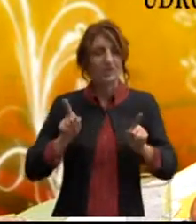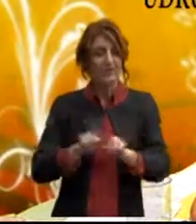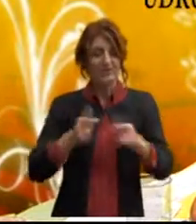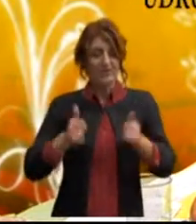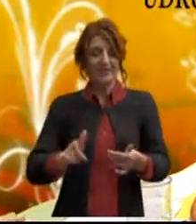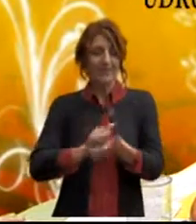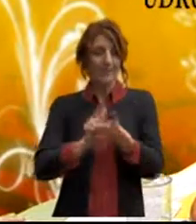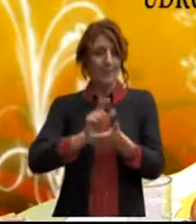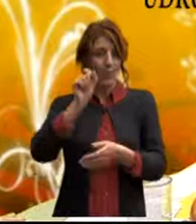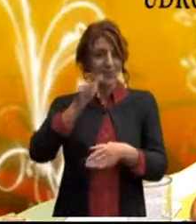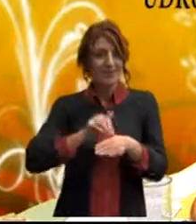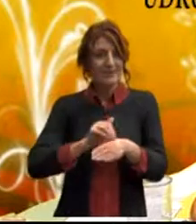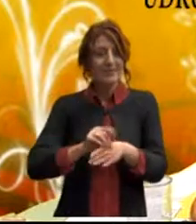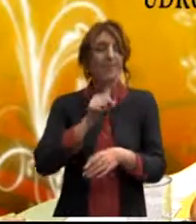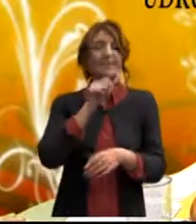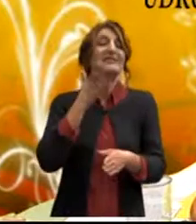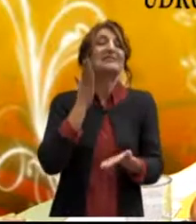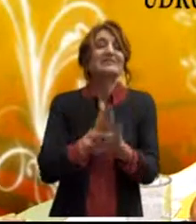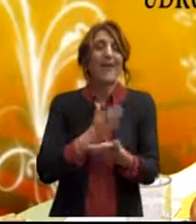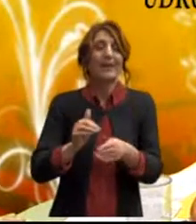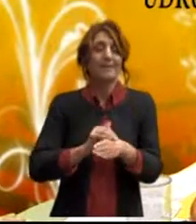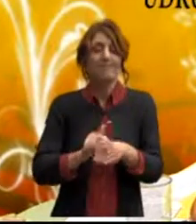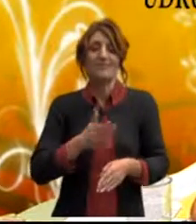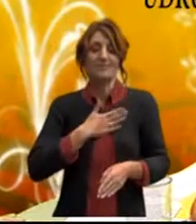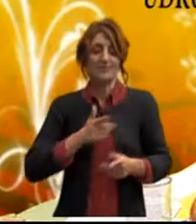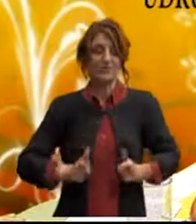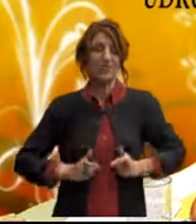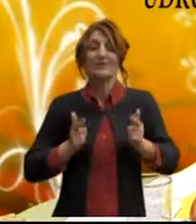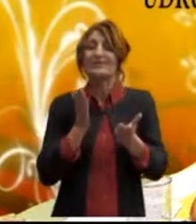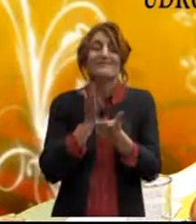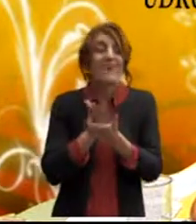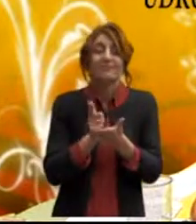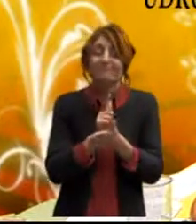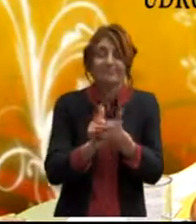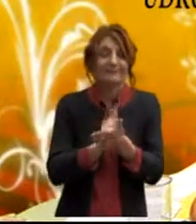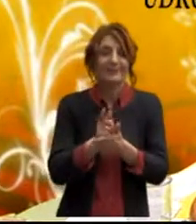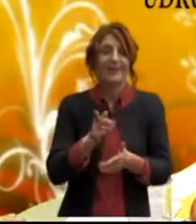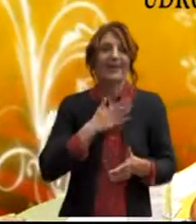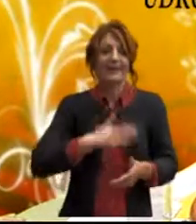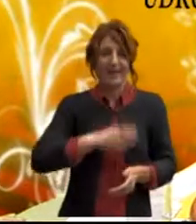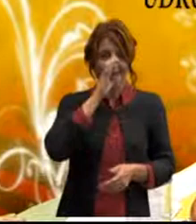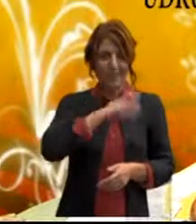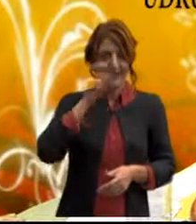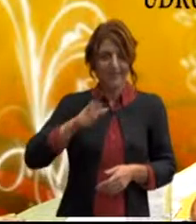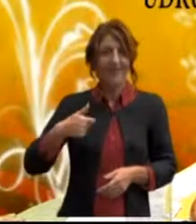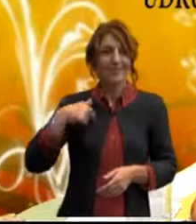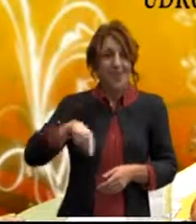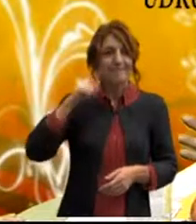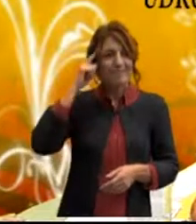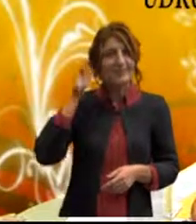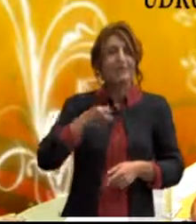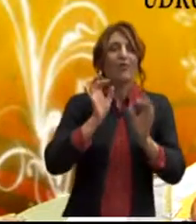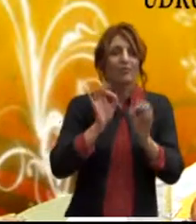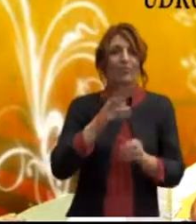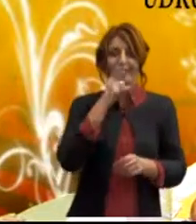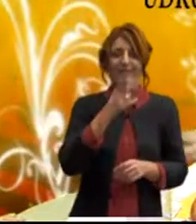mjesecu i u svakom mjesecu našeg života, u svakom trenu našeg života. I ono, dragi gledatelji, ja mislim da ste to dobro